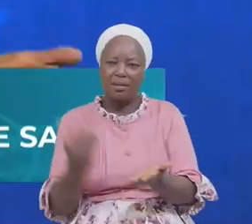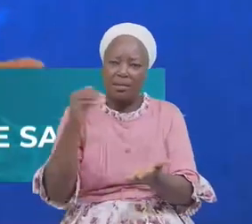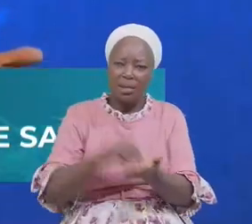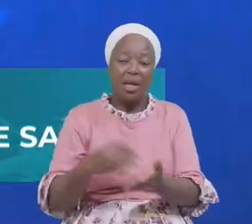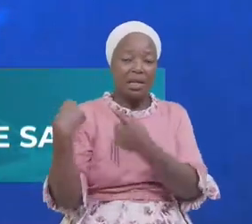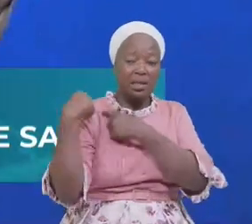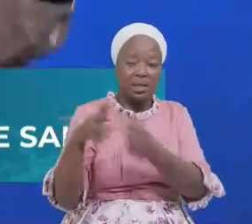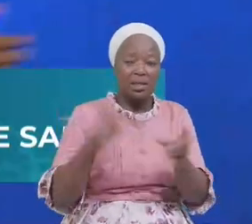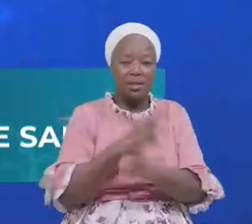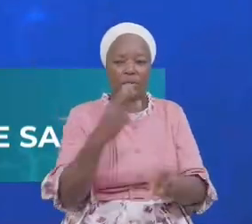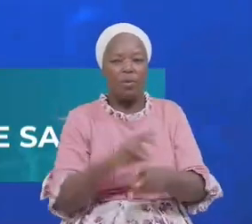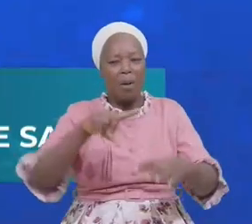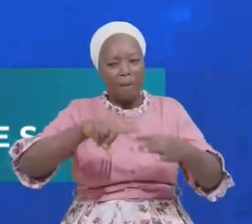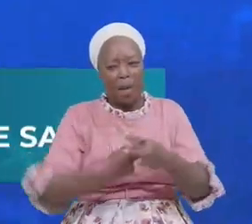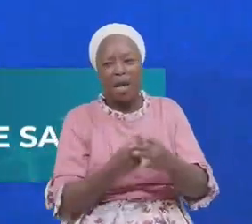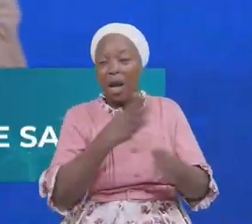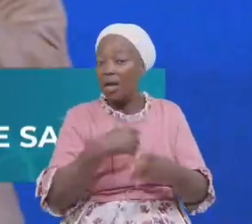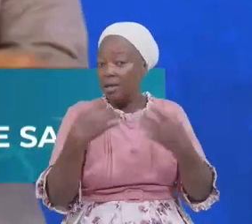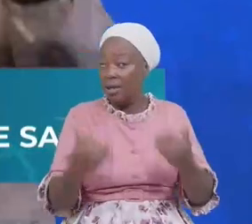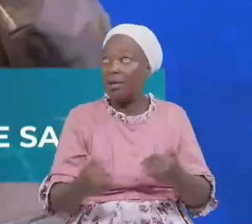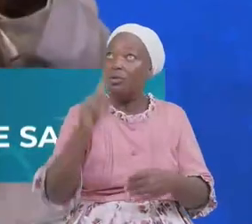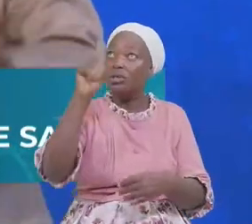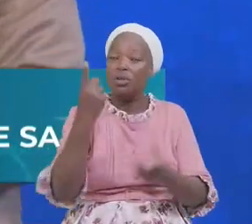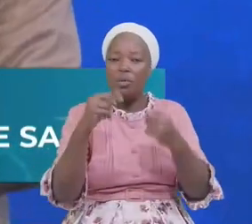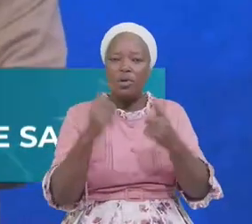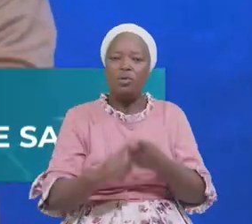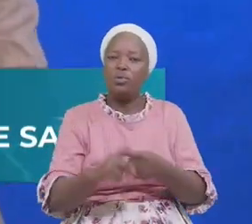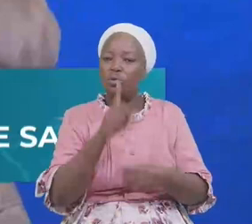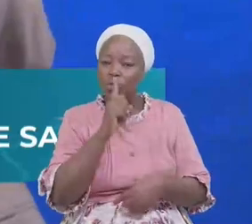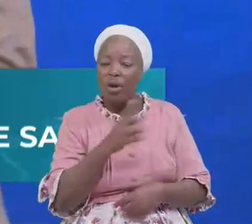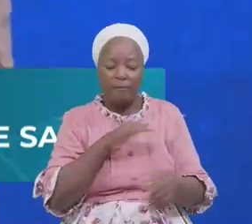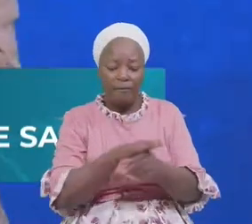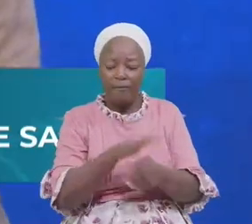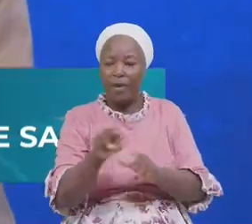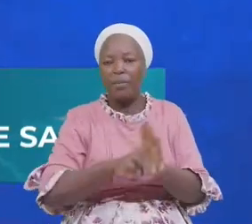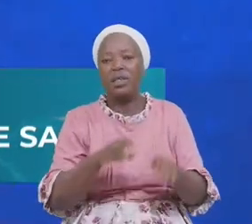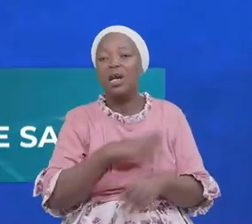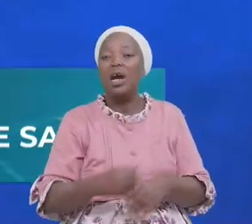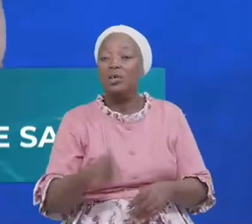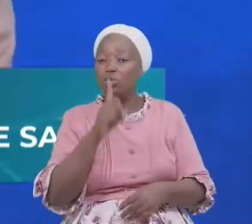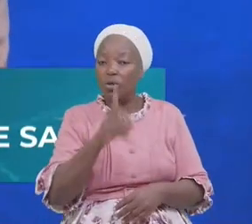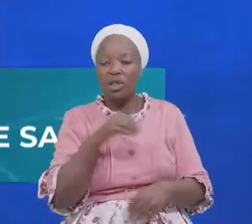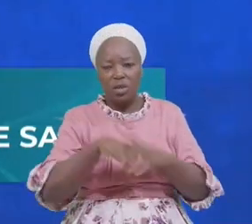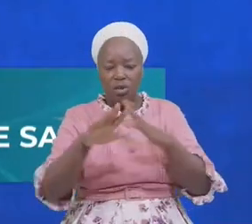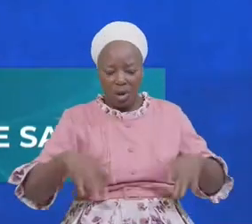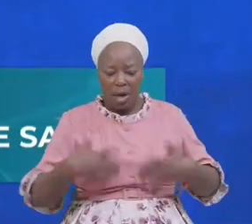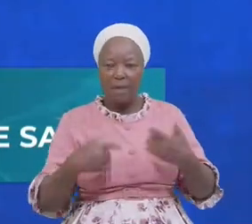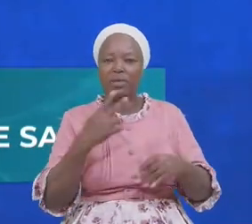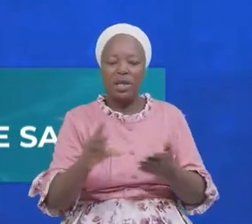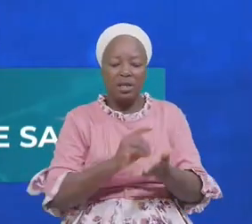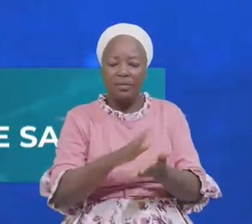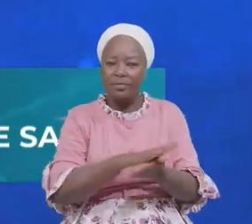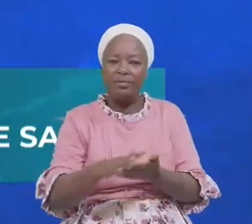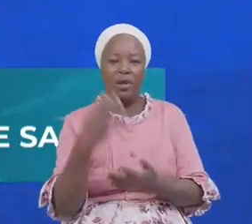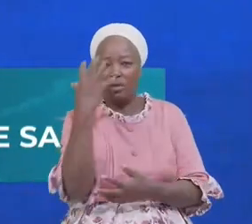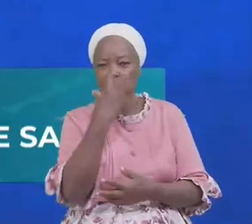Il n'a pas dit une seule fois, il a dit à plusieurs reprises depuis le commencement du monde. Et ce soir,